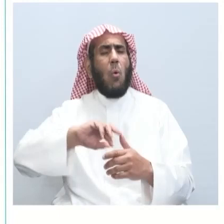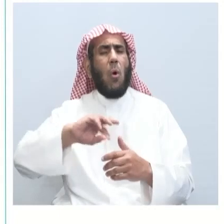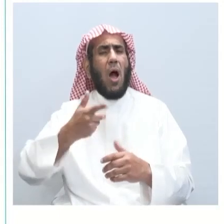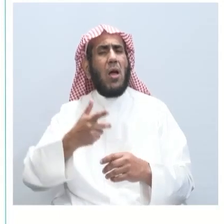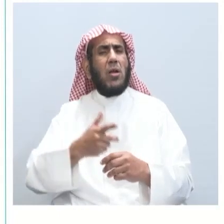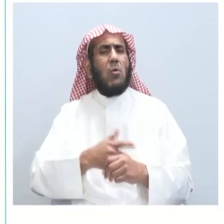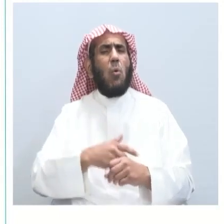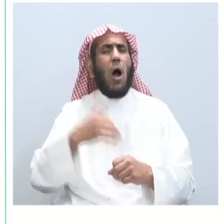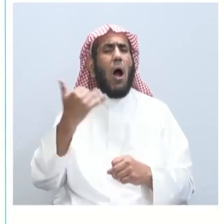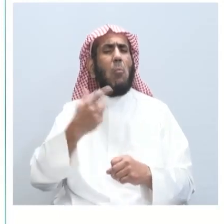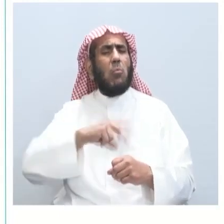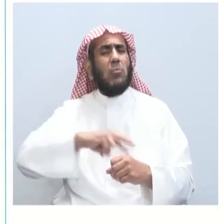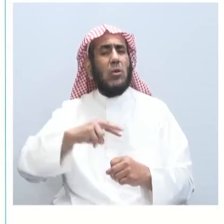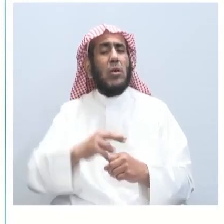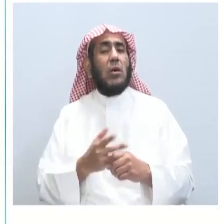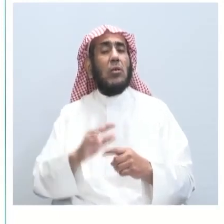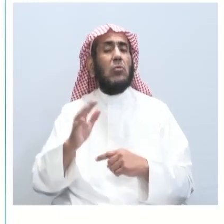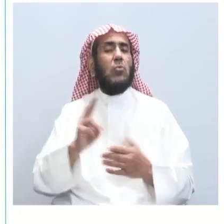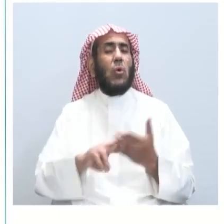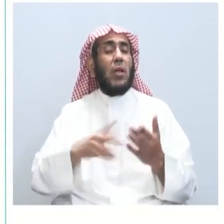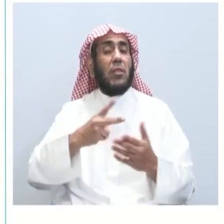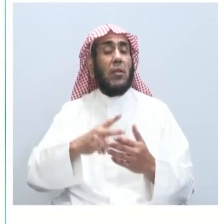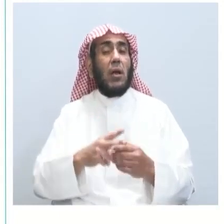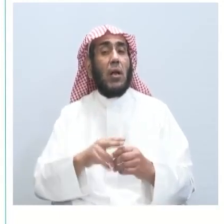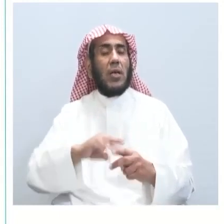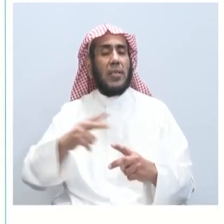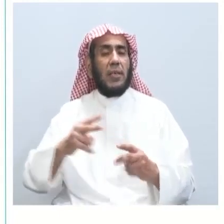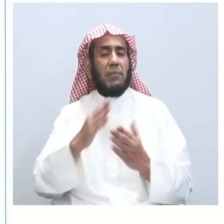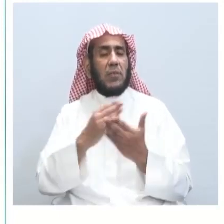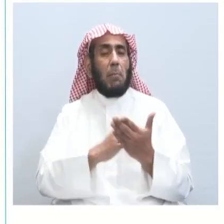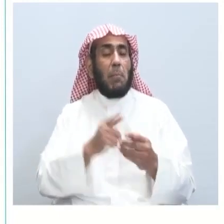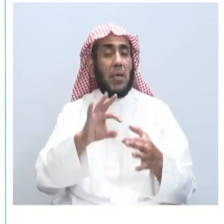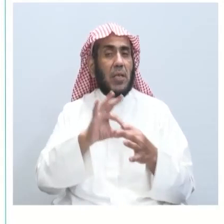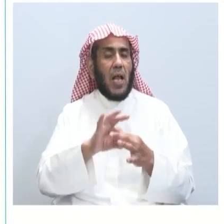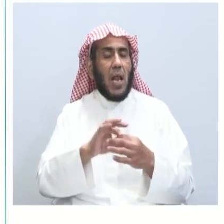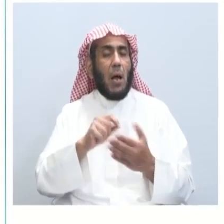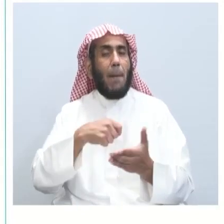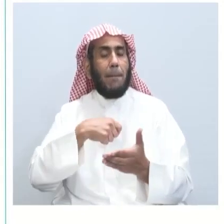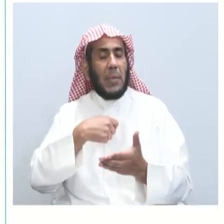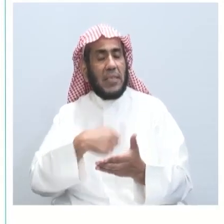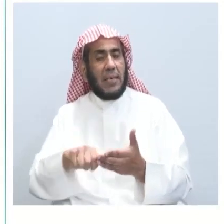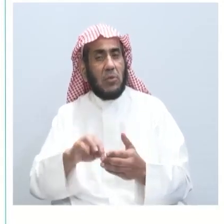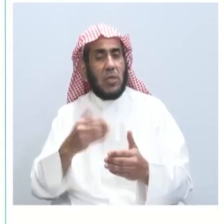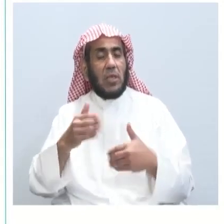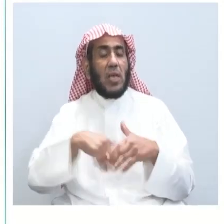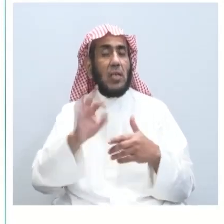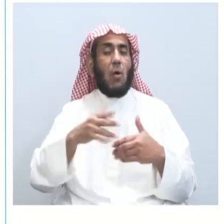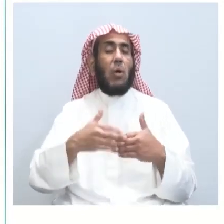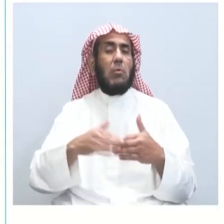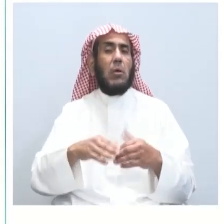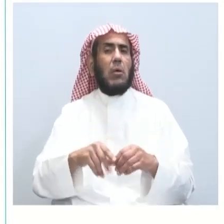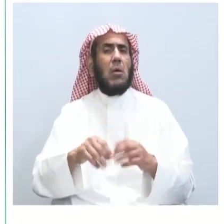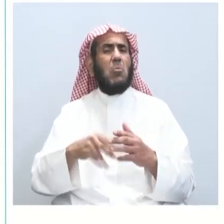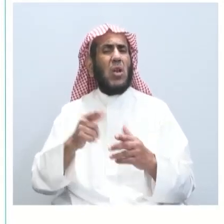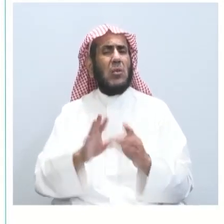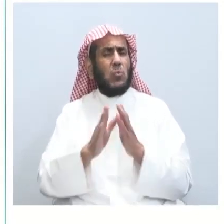عامل اخر قد يؤثر على اختلاف الشرائح بما يتعلق في شراء المنتجات او الخدمات بمجرد ان